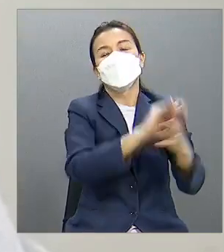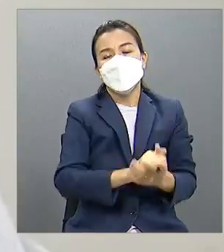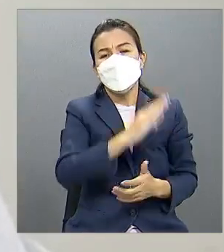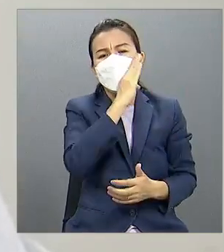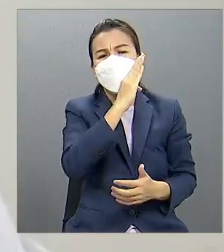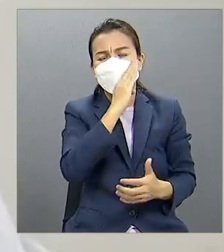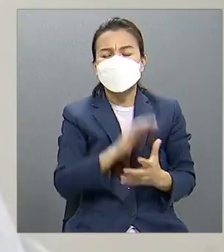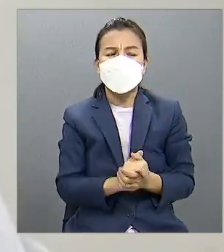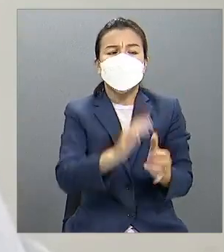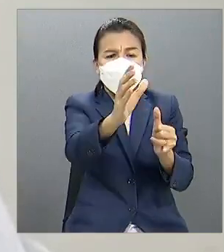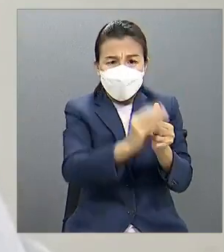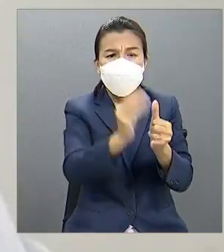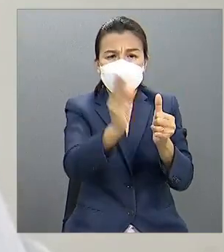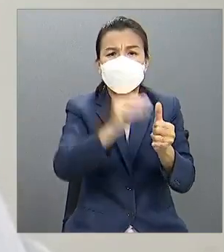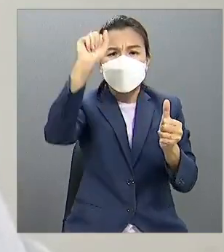แน่นะครับ